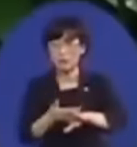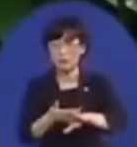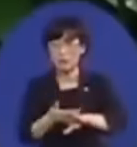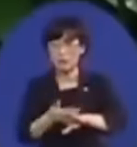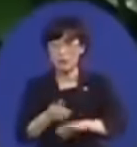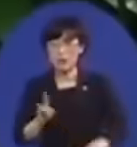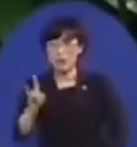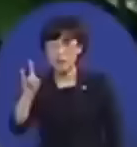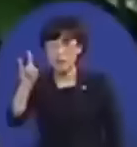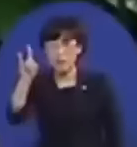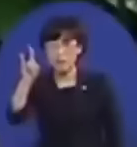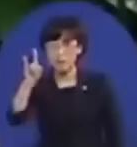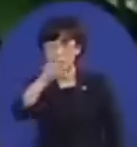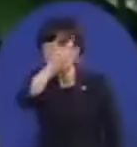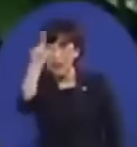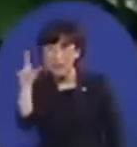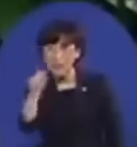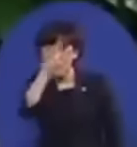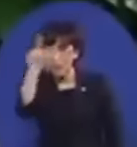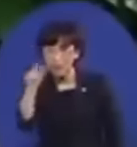해를 비추는 등대인 것입니다.